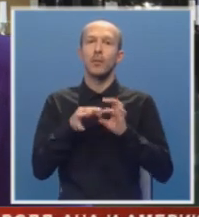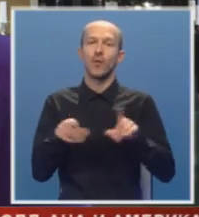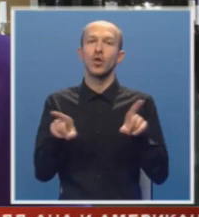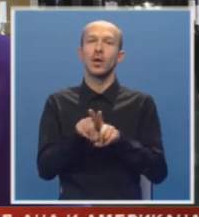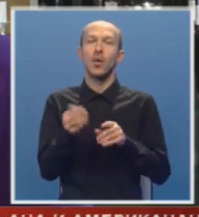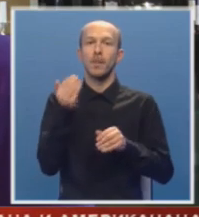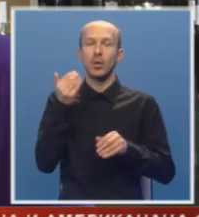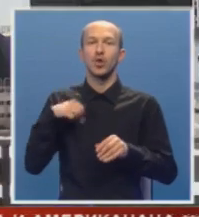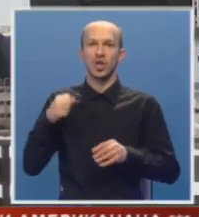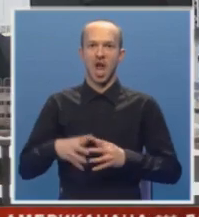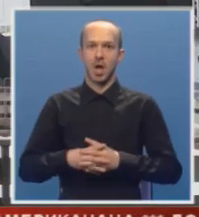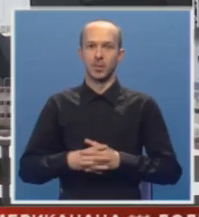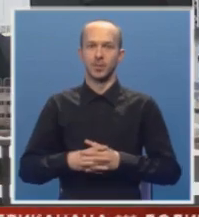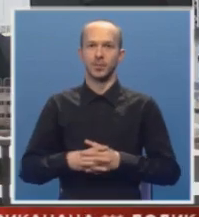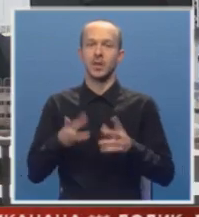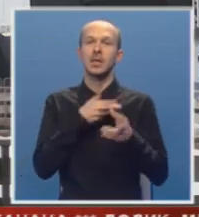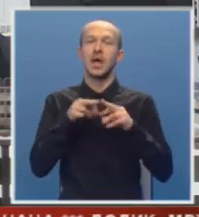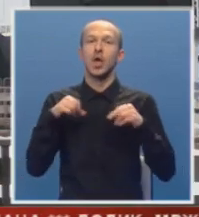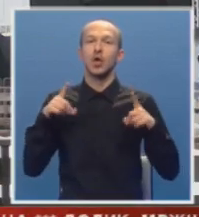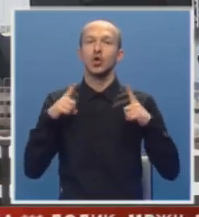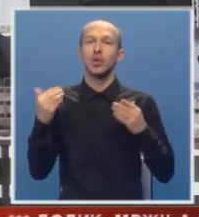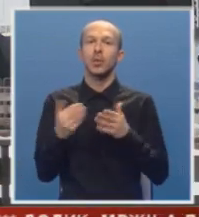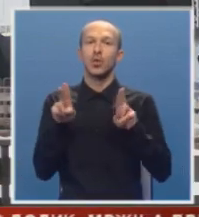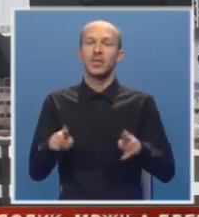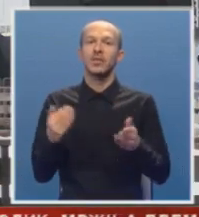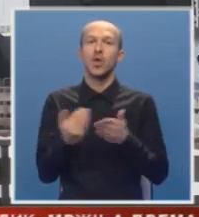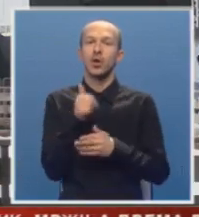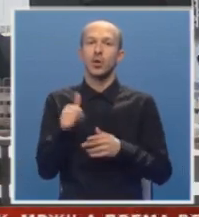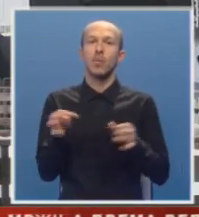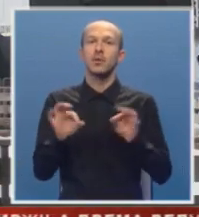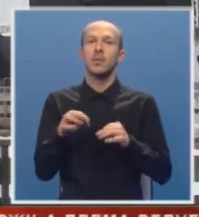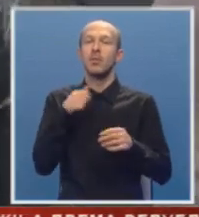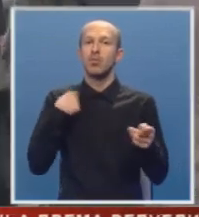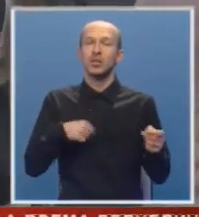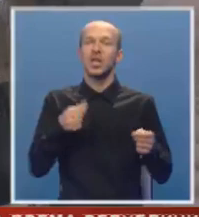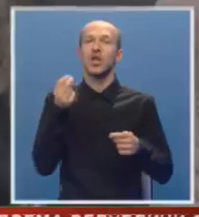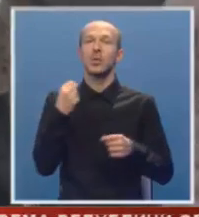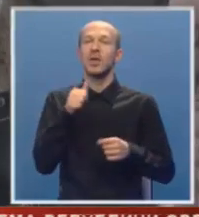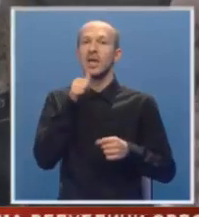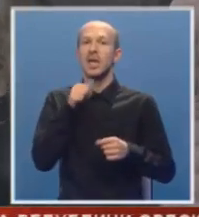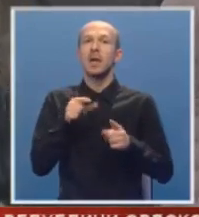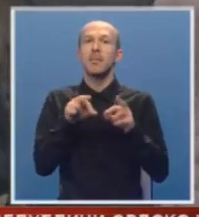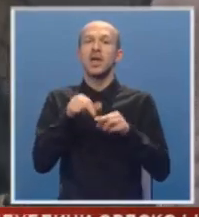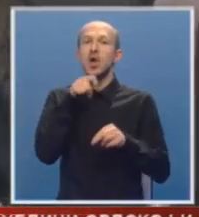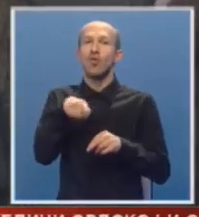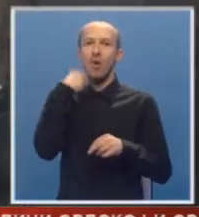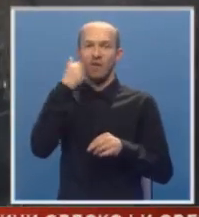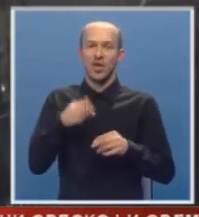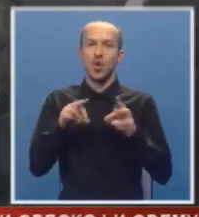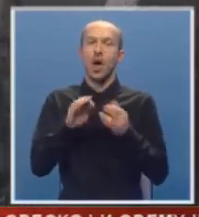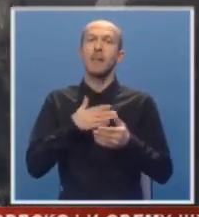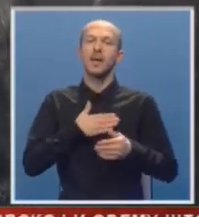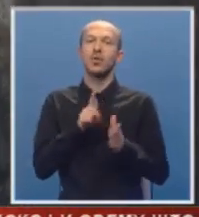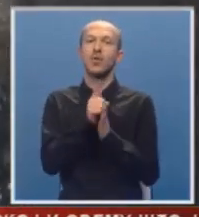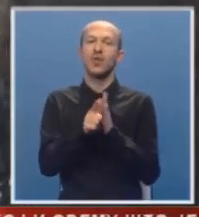kao i prethodnih godina. Za doček pravoslavne nove godine obezbjeđene su pored muzike topli napici, čaj i kuvano vino, a prijatno